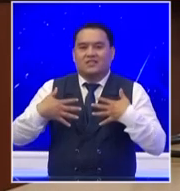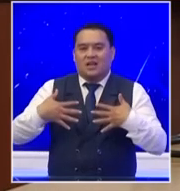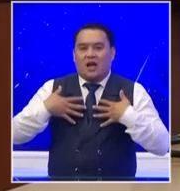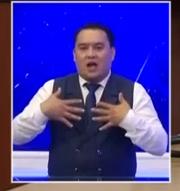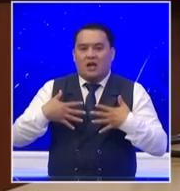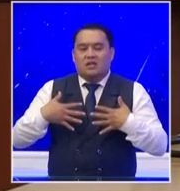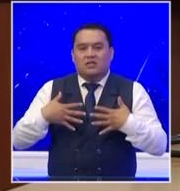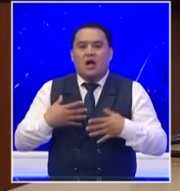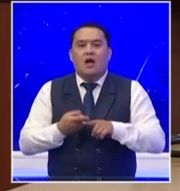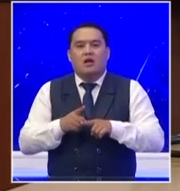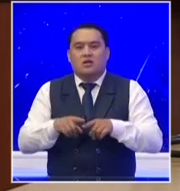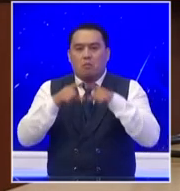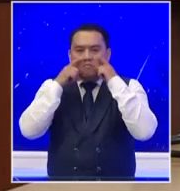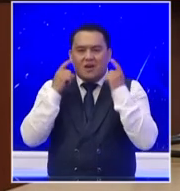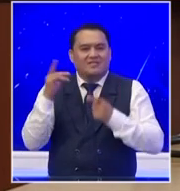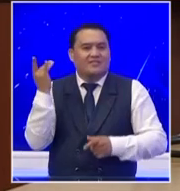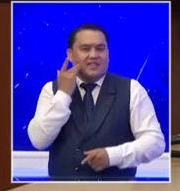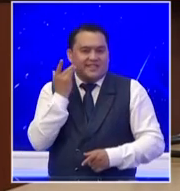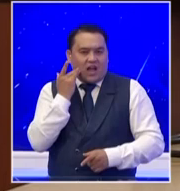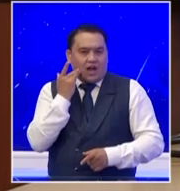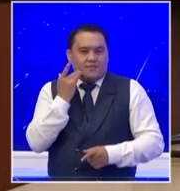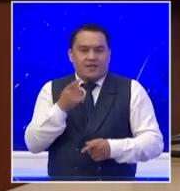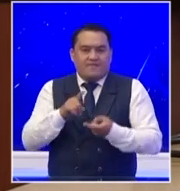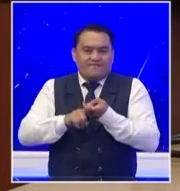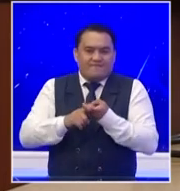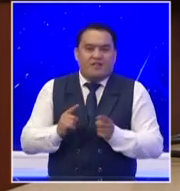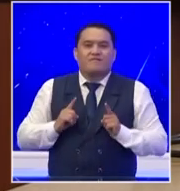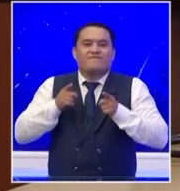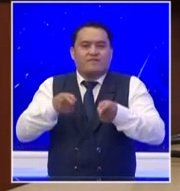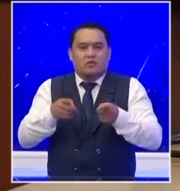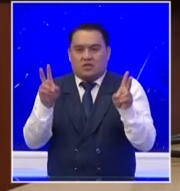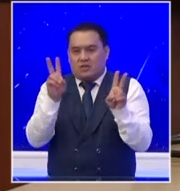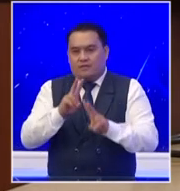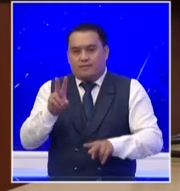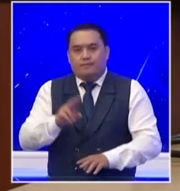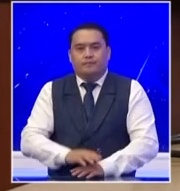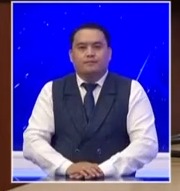путей. И еще. Носите маски везде. Ведь вирус попадает в организм незаметно.